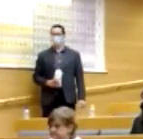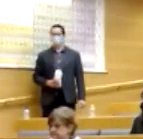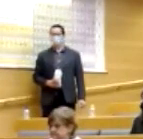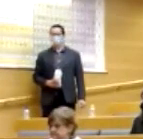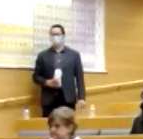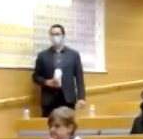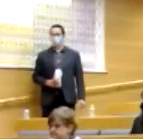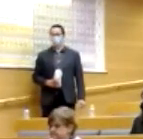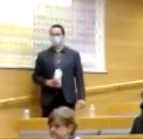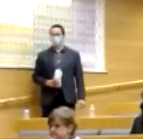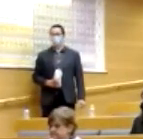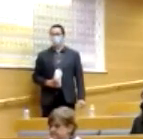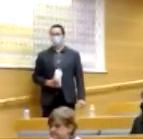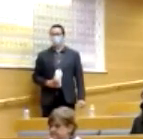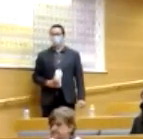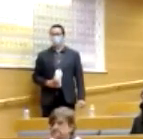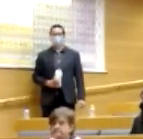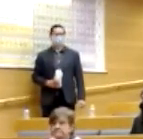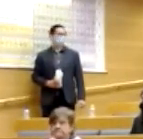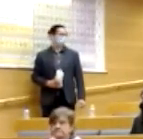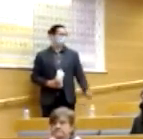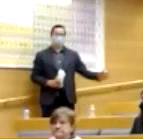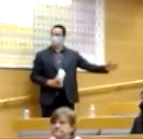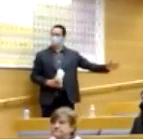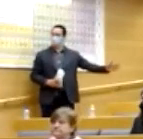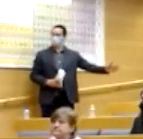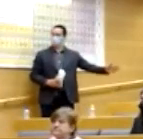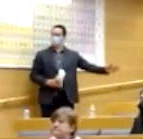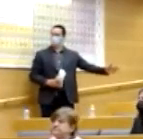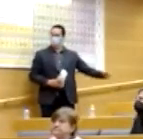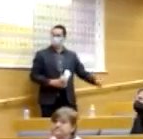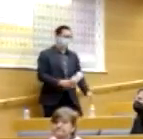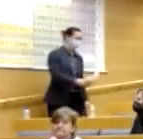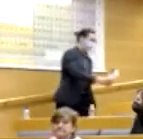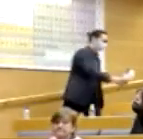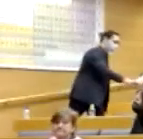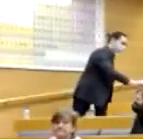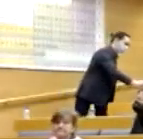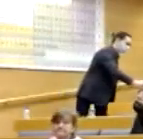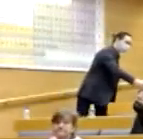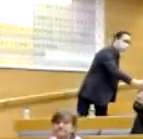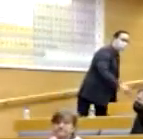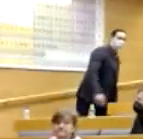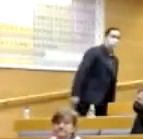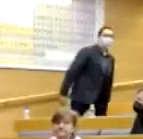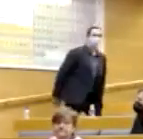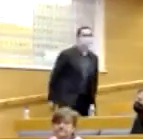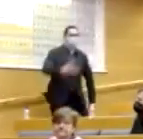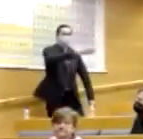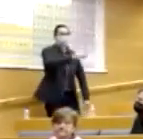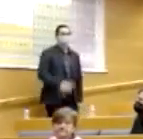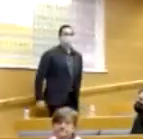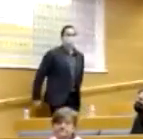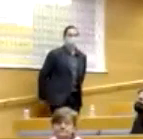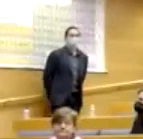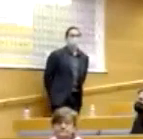niin tärkeetä. Joo. Joo, terve.